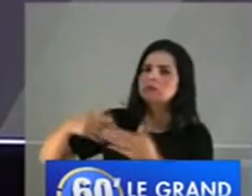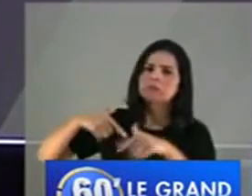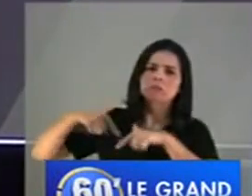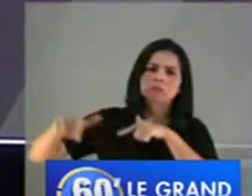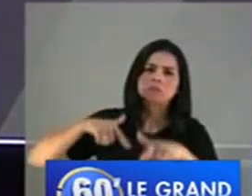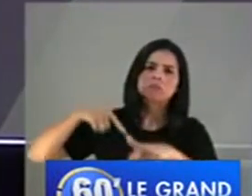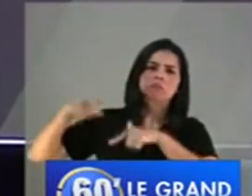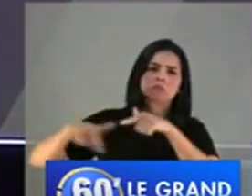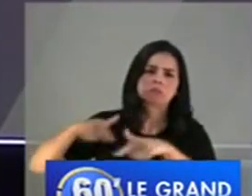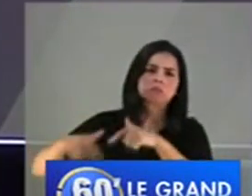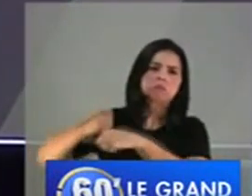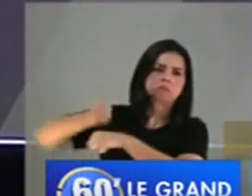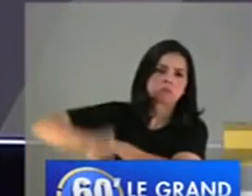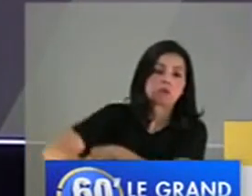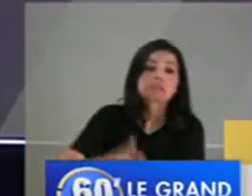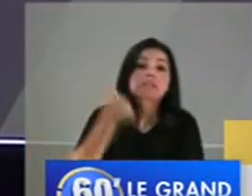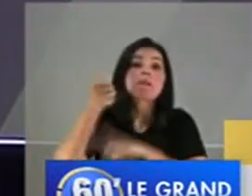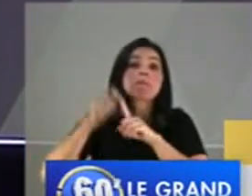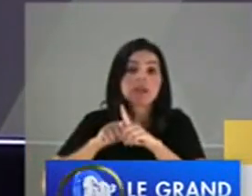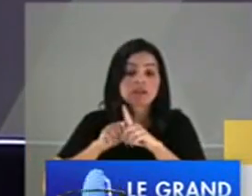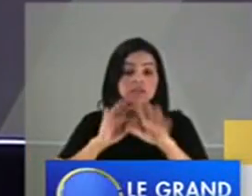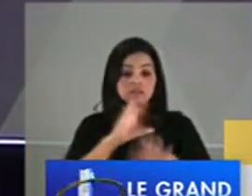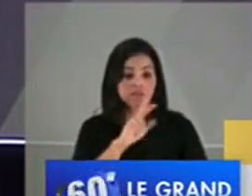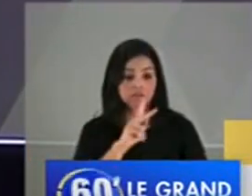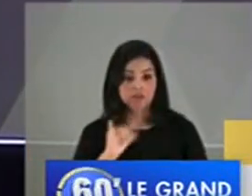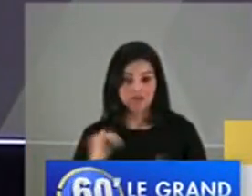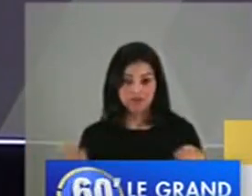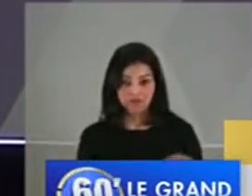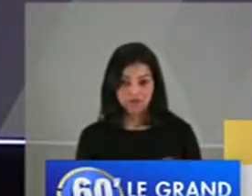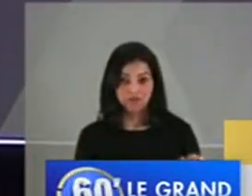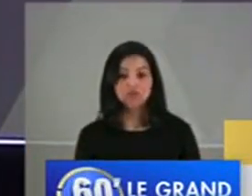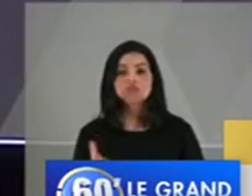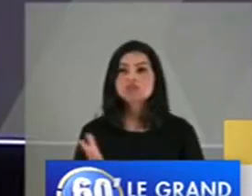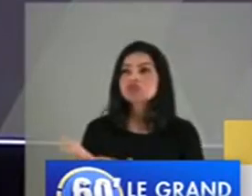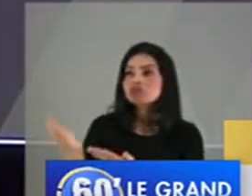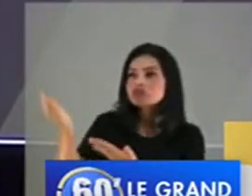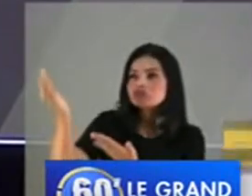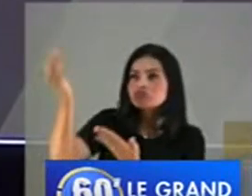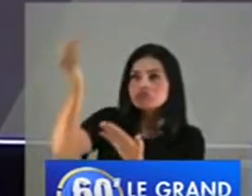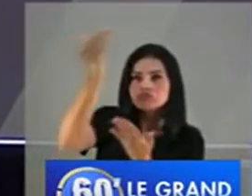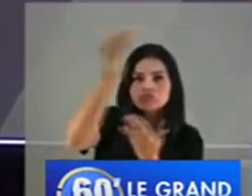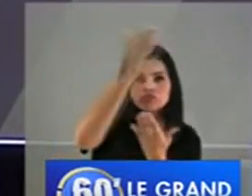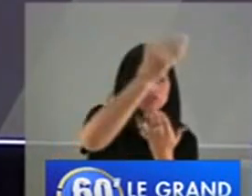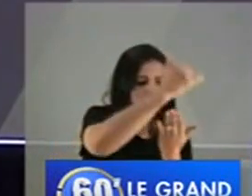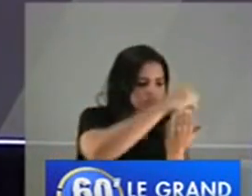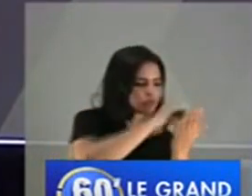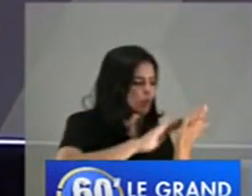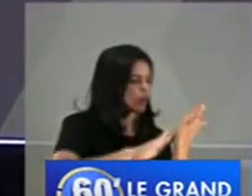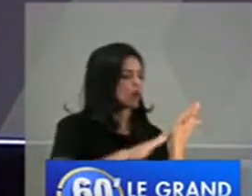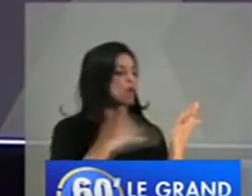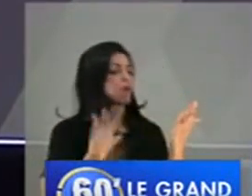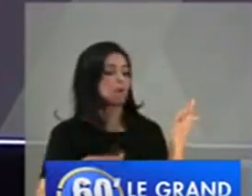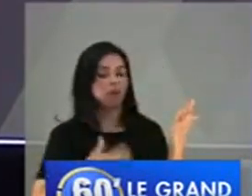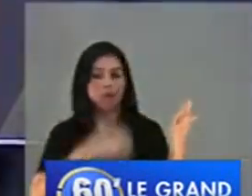après sim aux attentes on travaille sur cette pandémie la commission enquête du sénat a rassemblé des preuves montrant clairement que le gouvernement